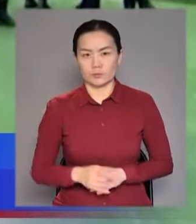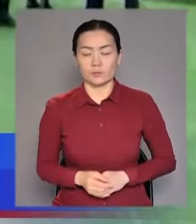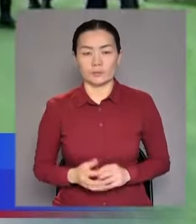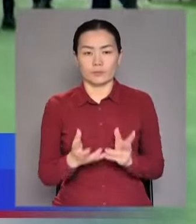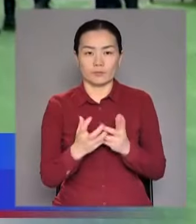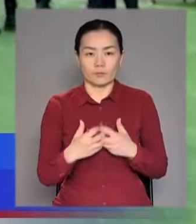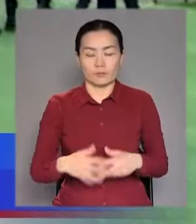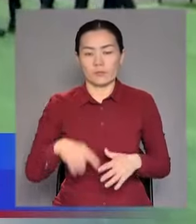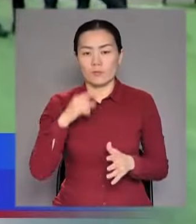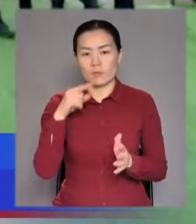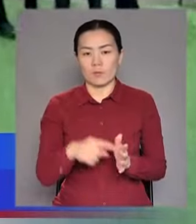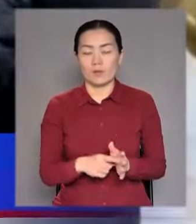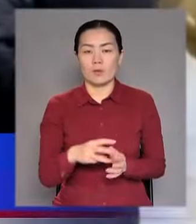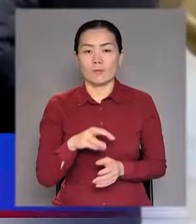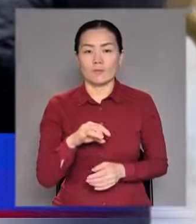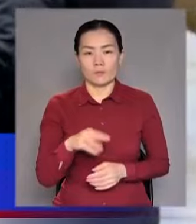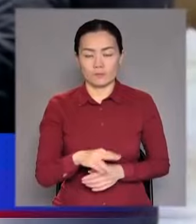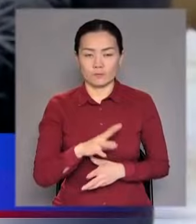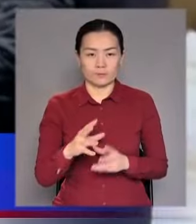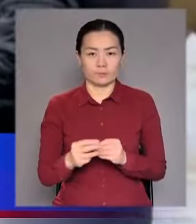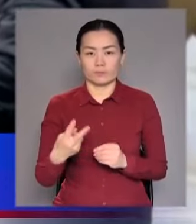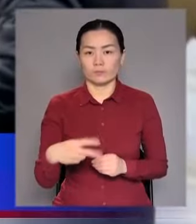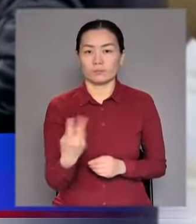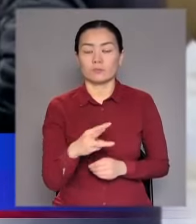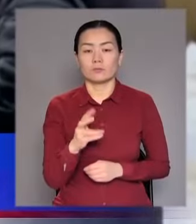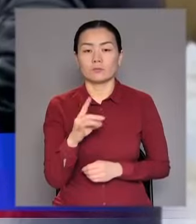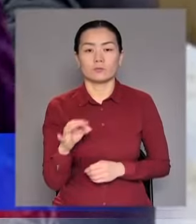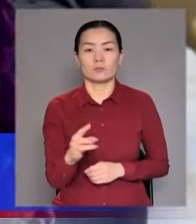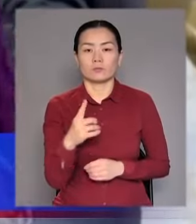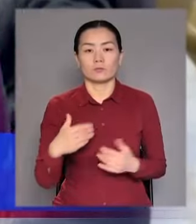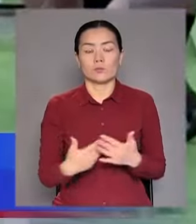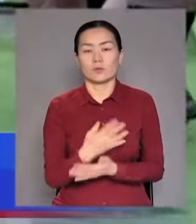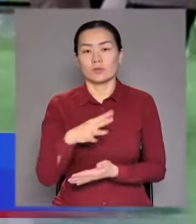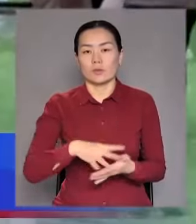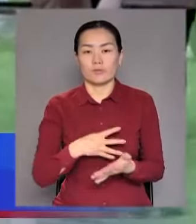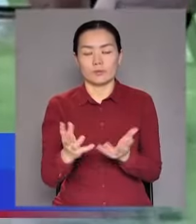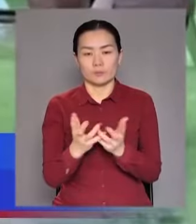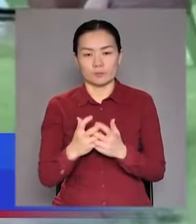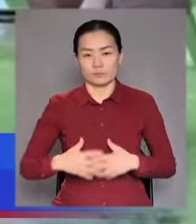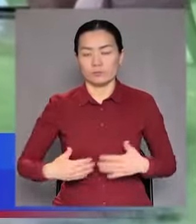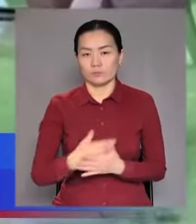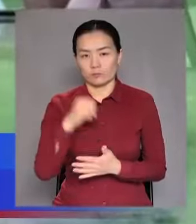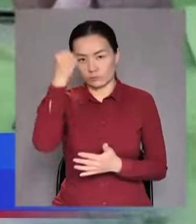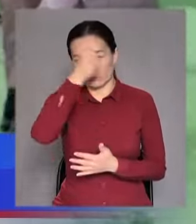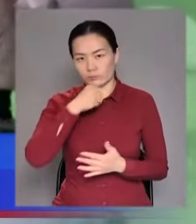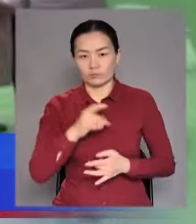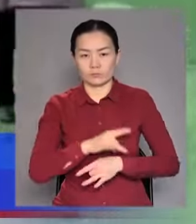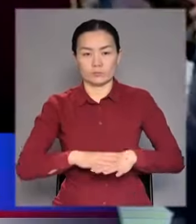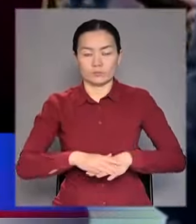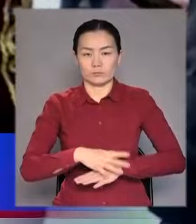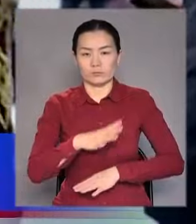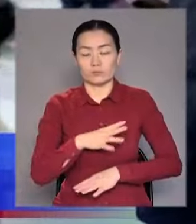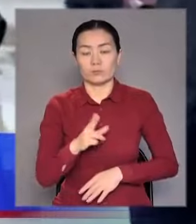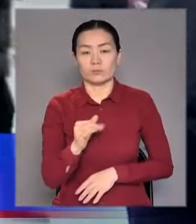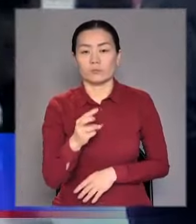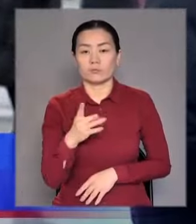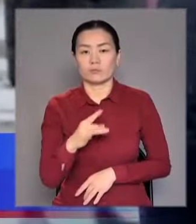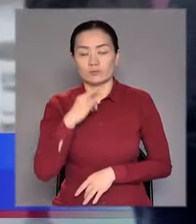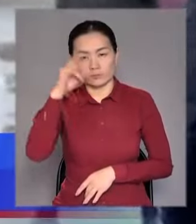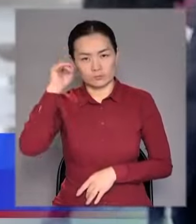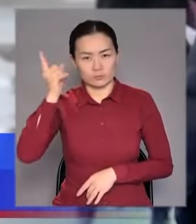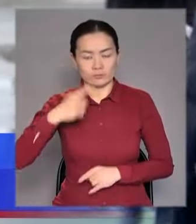есебі шиеленіске түсті. Нәтижесінде жыл басы 22 Наурыз жаңа күнтізбемен есептелген отырықшы халықтардың мейрамы болса, көрісу